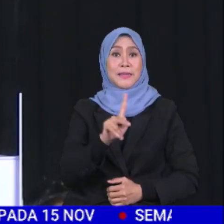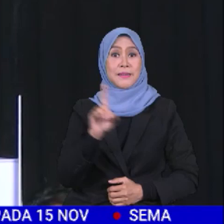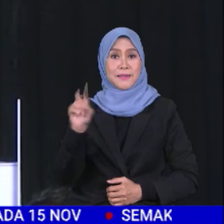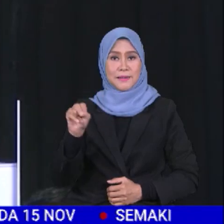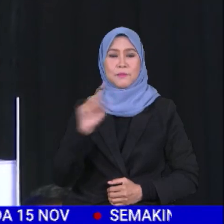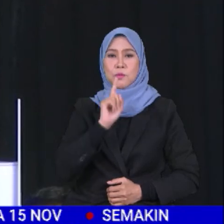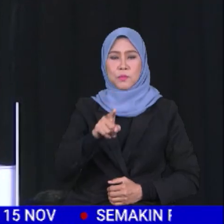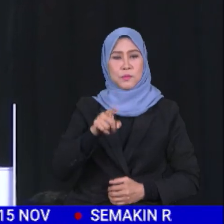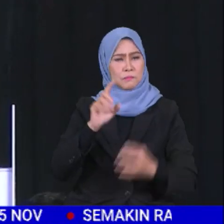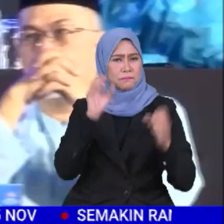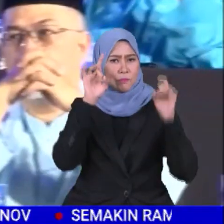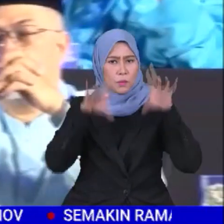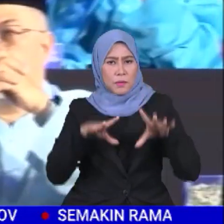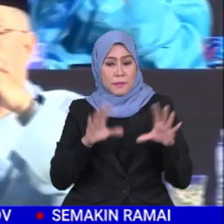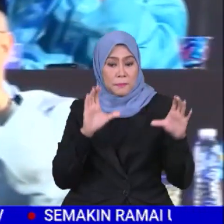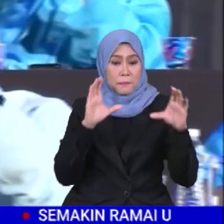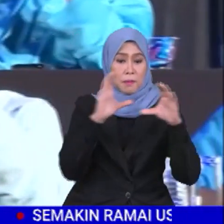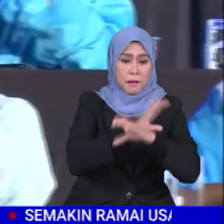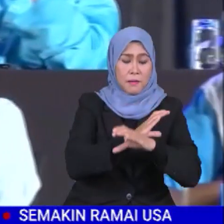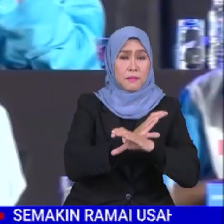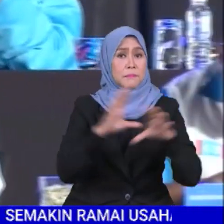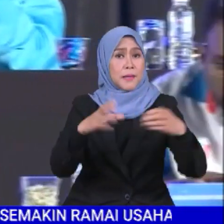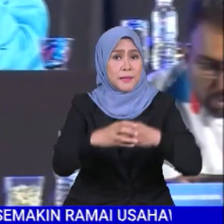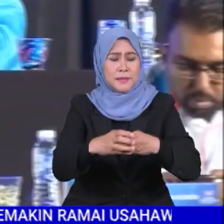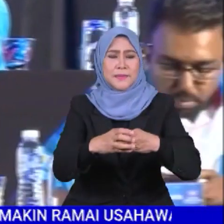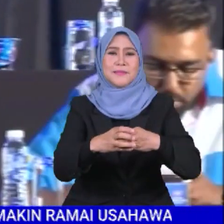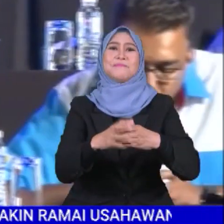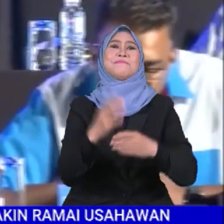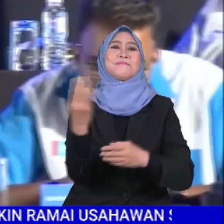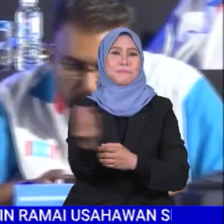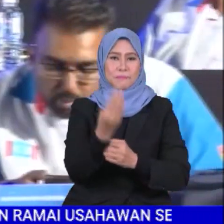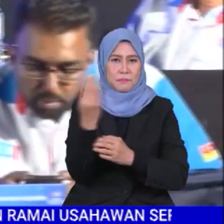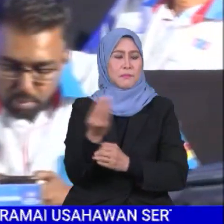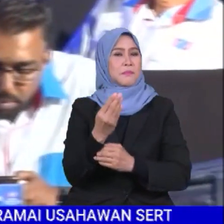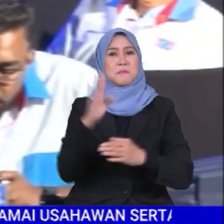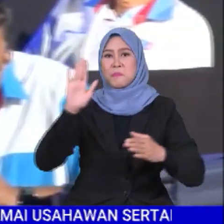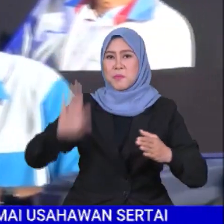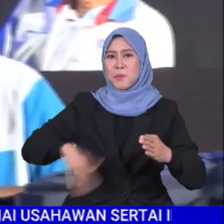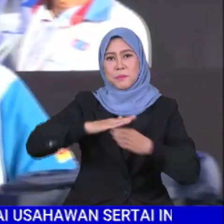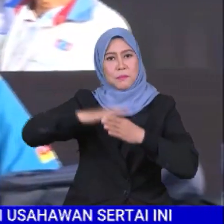mengakui ujian serta cabaran parti tidak akan pernah berakhir. Namun